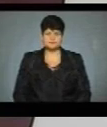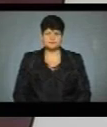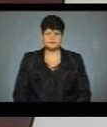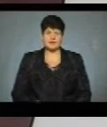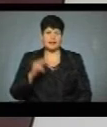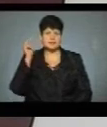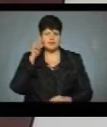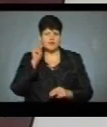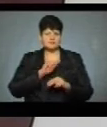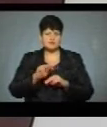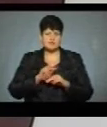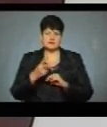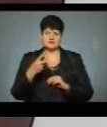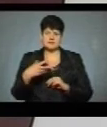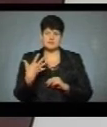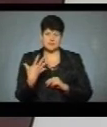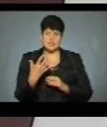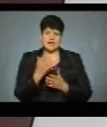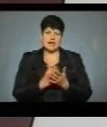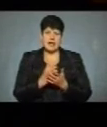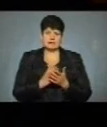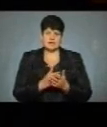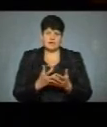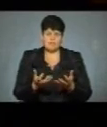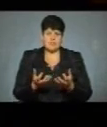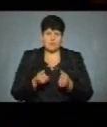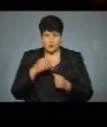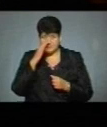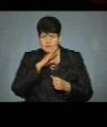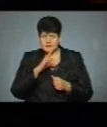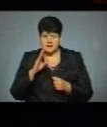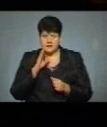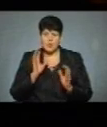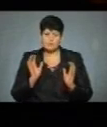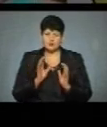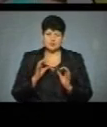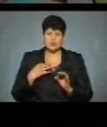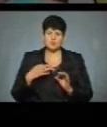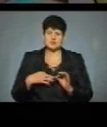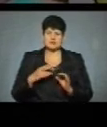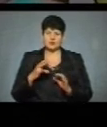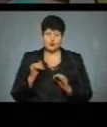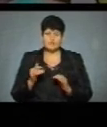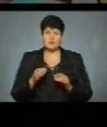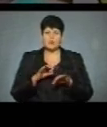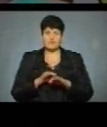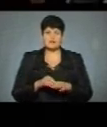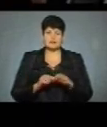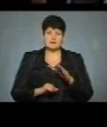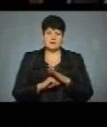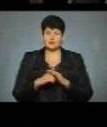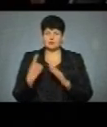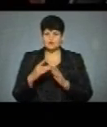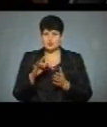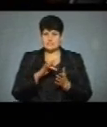Навчання для 25 кандидатів у прийомні батьки, батьки-вихователі, опікуни, усиновлені та патронатні родини провели на базі обласного